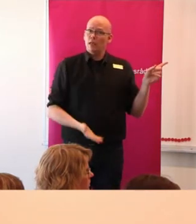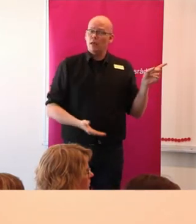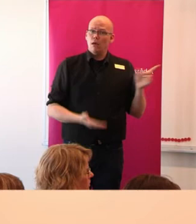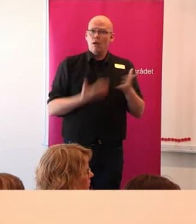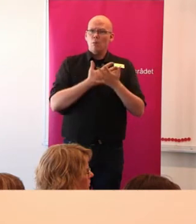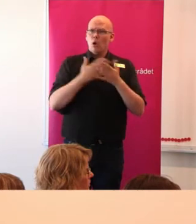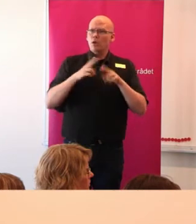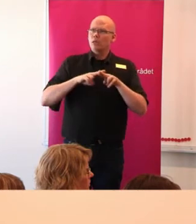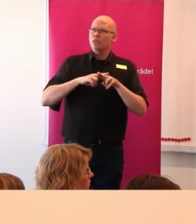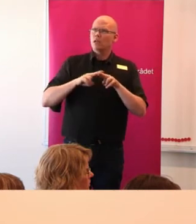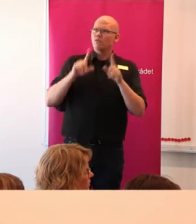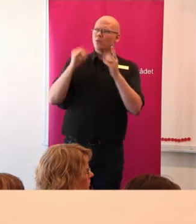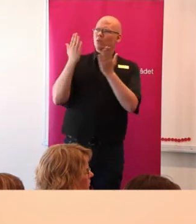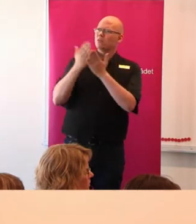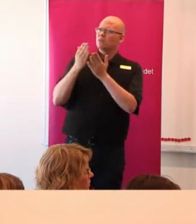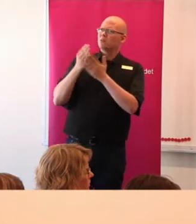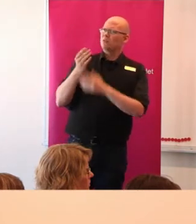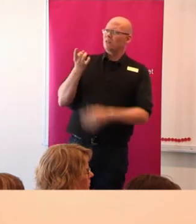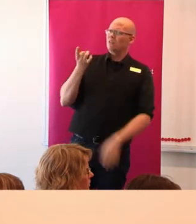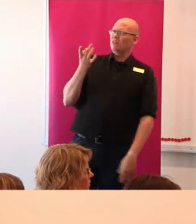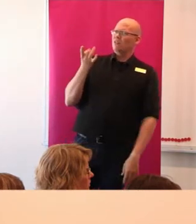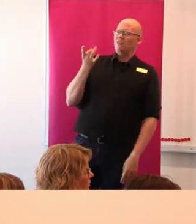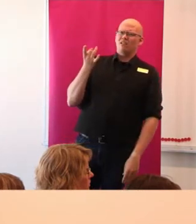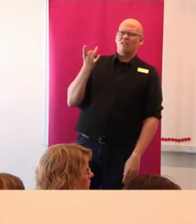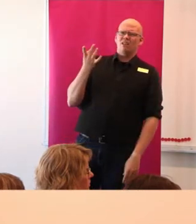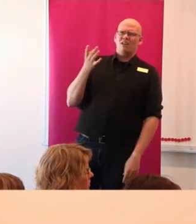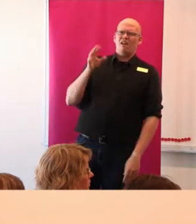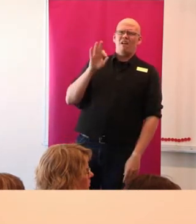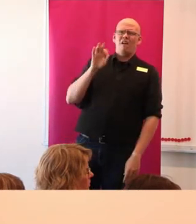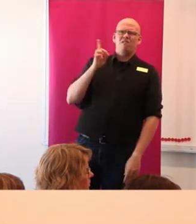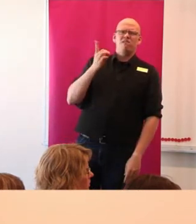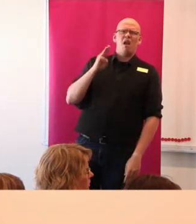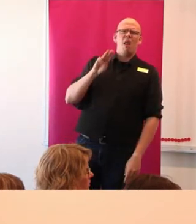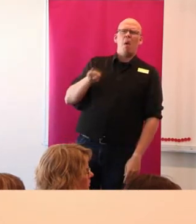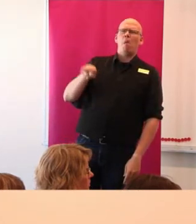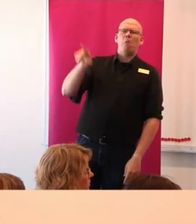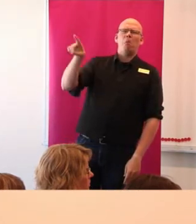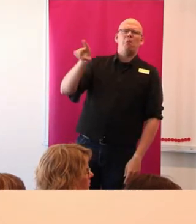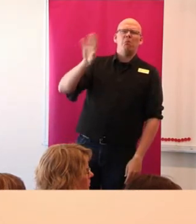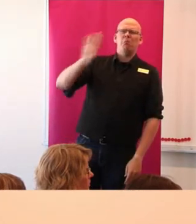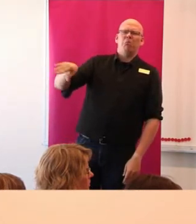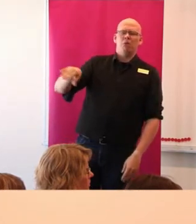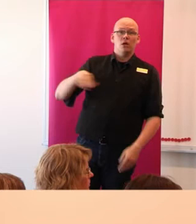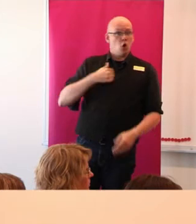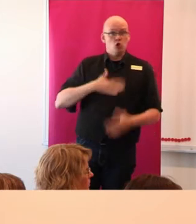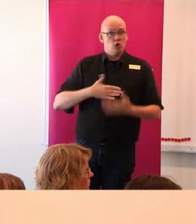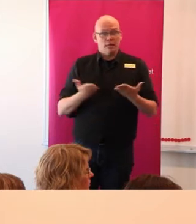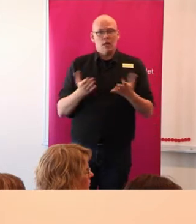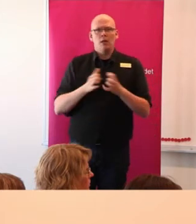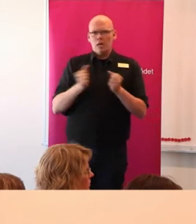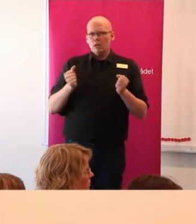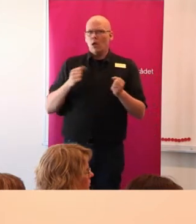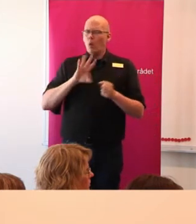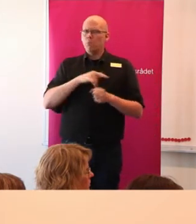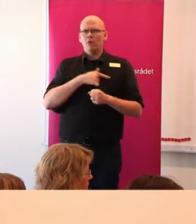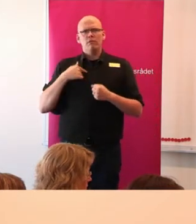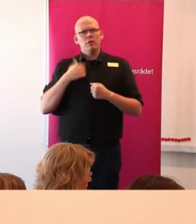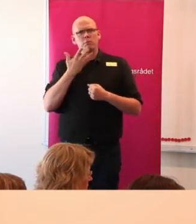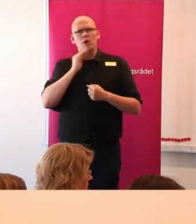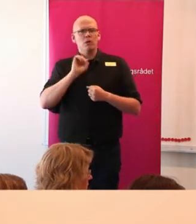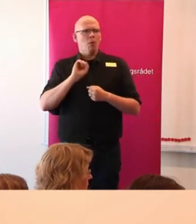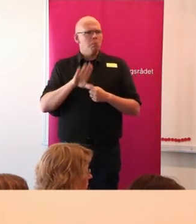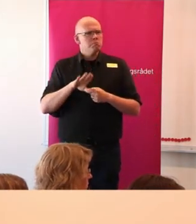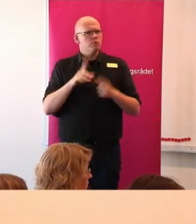en främmande fågel som är lite flummig. Vilket inte jag tycker. Men alltså när man pratar om vi har